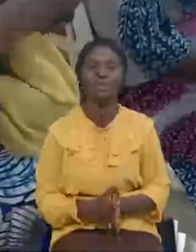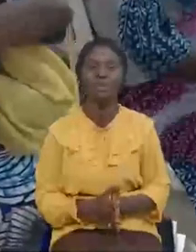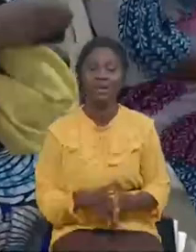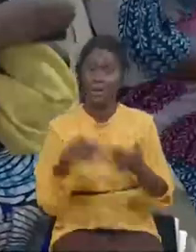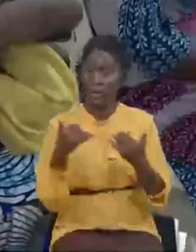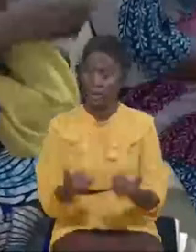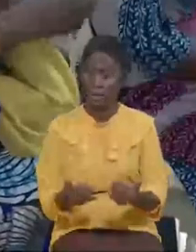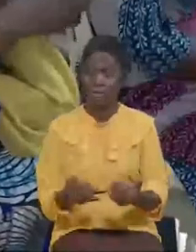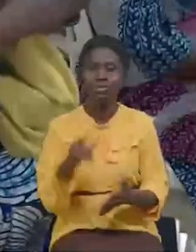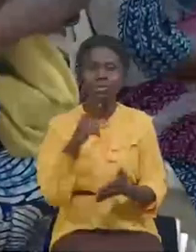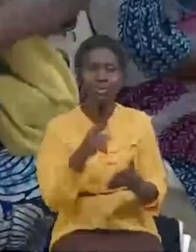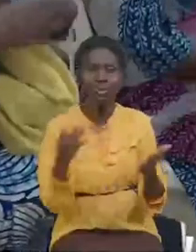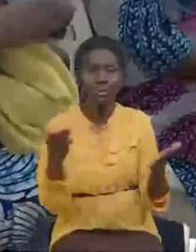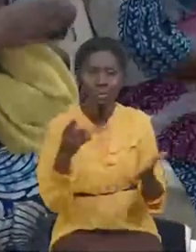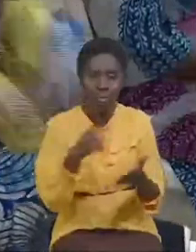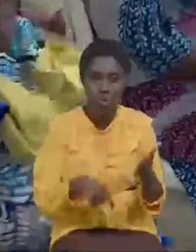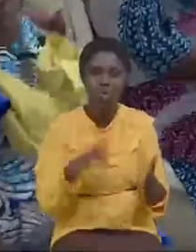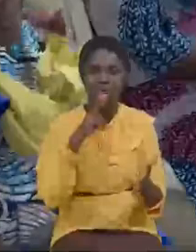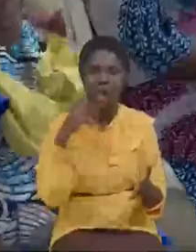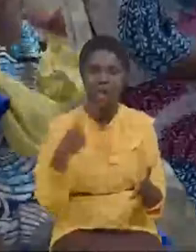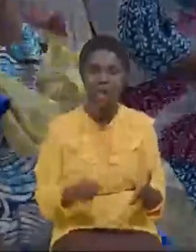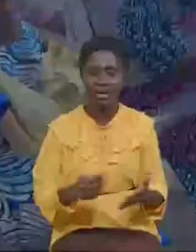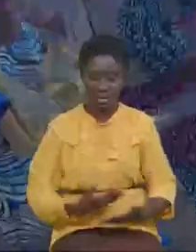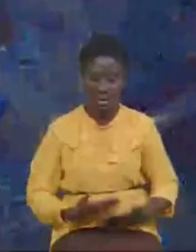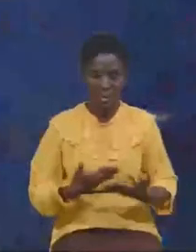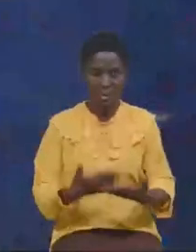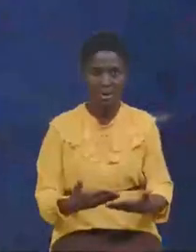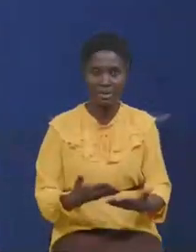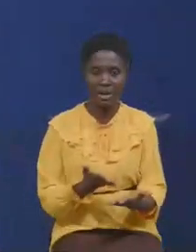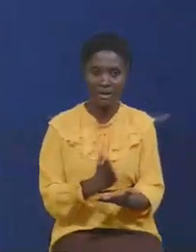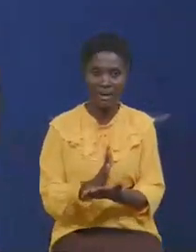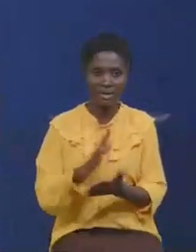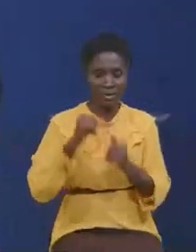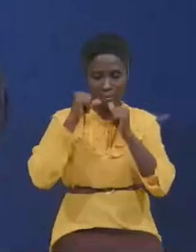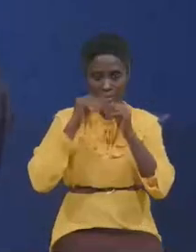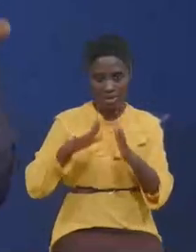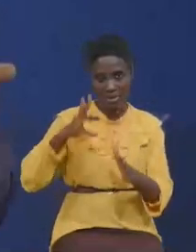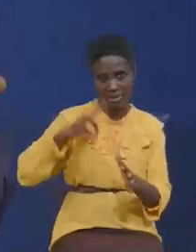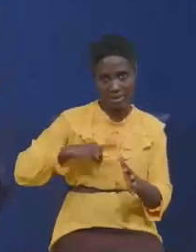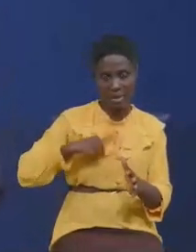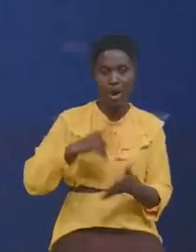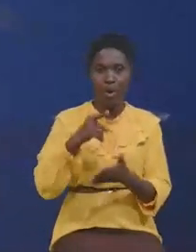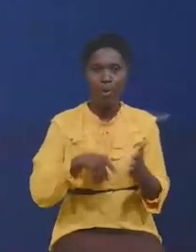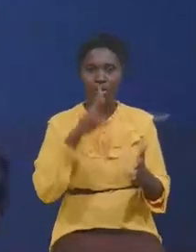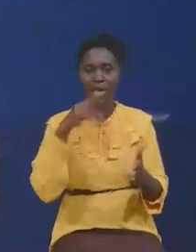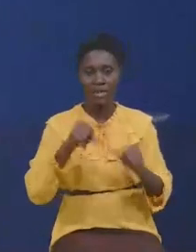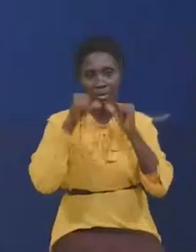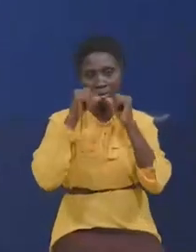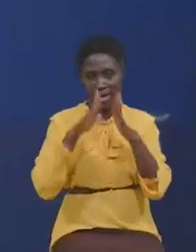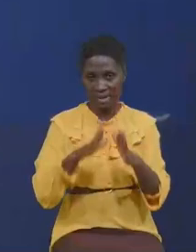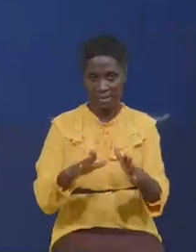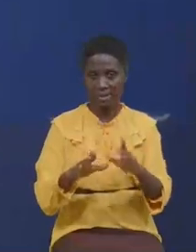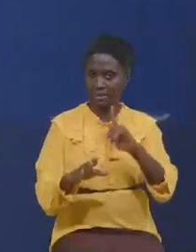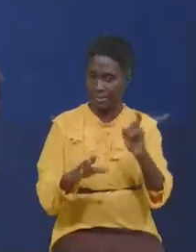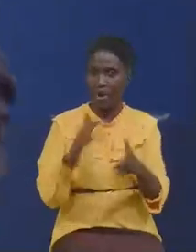Quels sont les droits d'aînesse? Quels sont les privilèges? Quelles sont les bénédictions? Quels